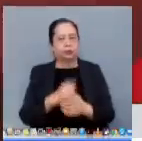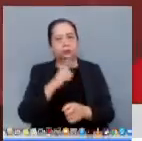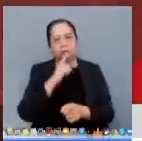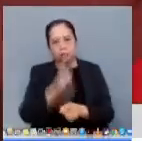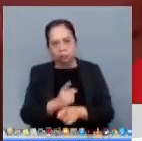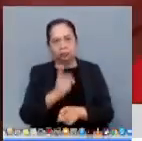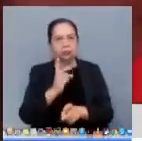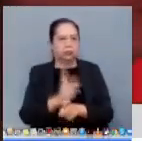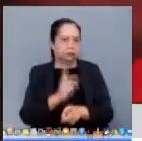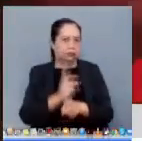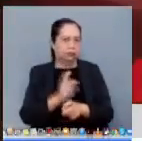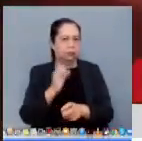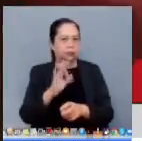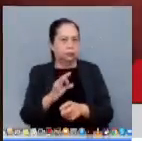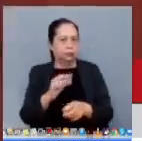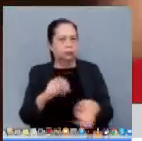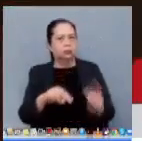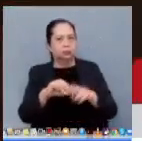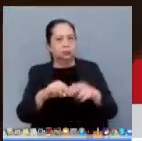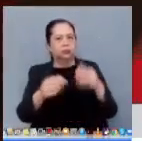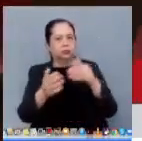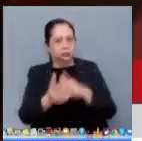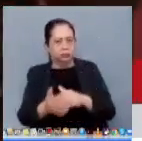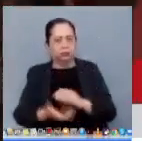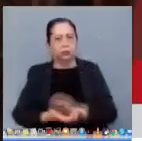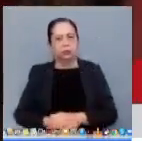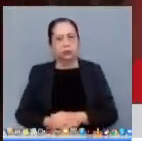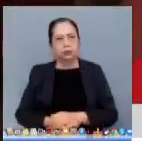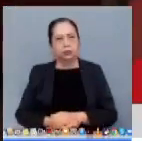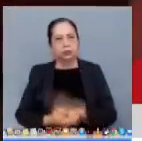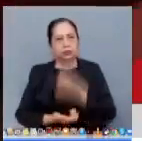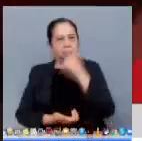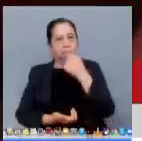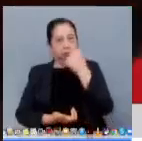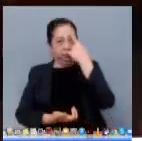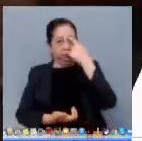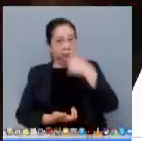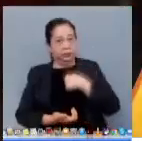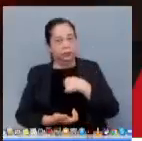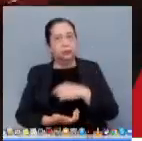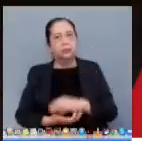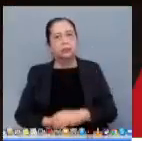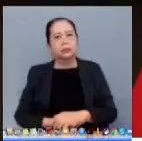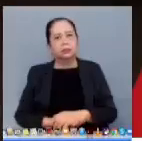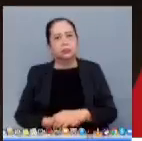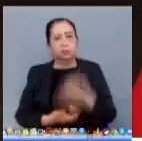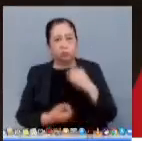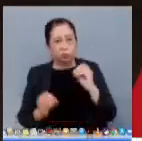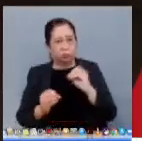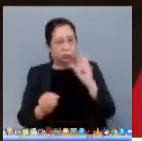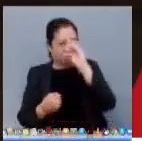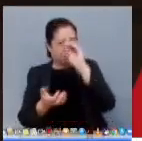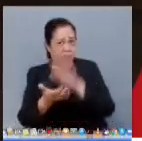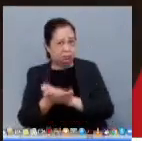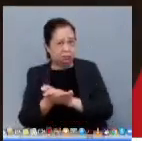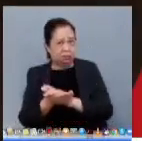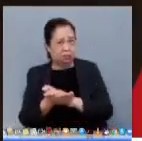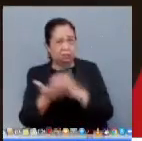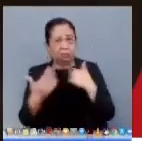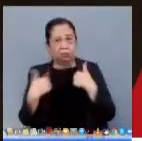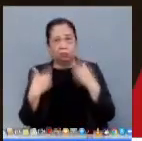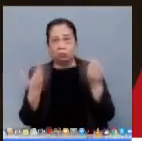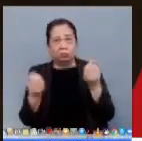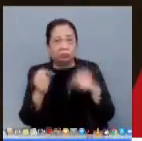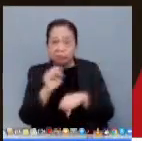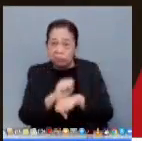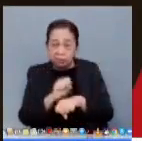pa. Oo. Kasi sa akin, no, biyuda na ako eh. Wala akong trabaho.